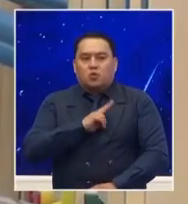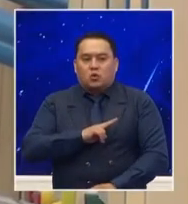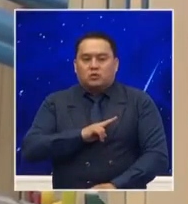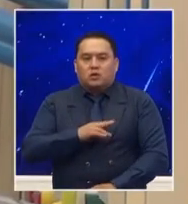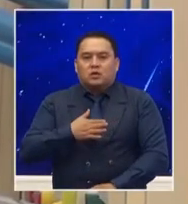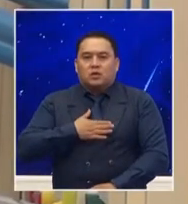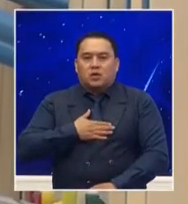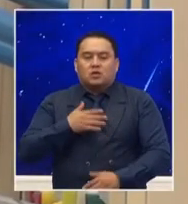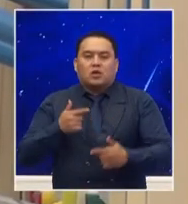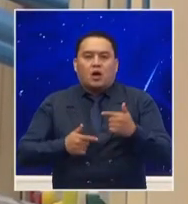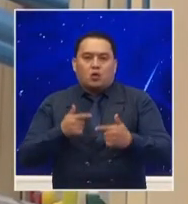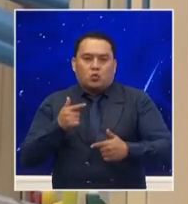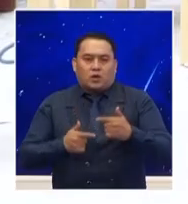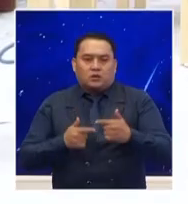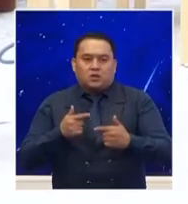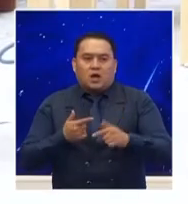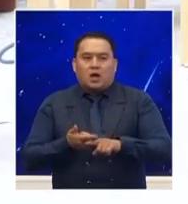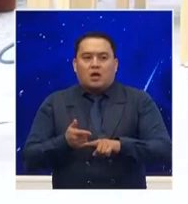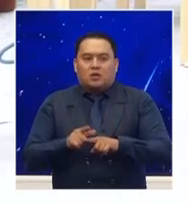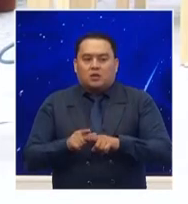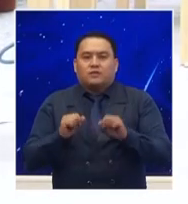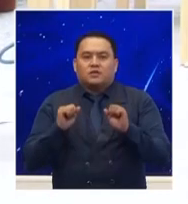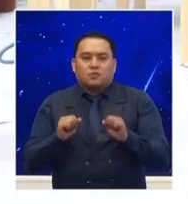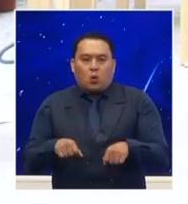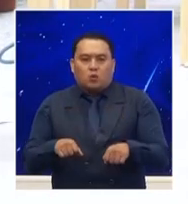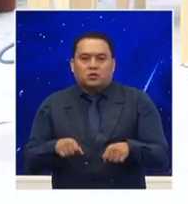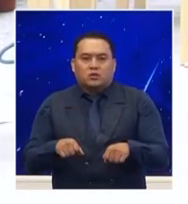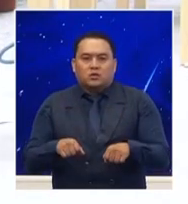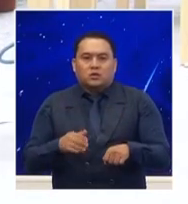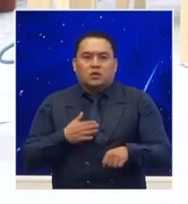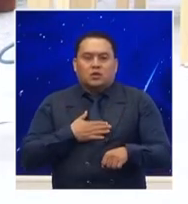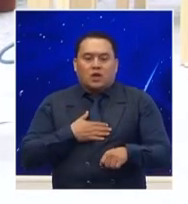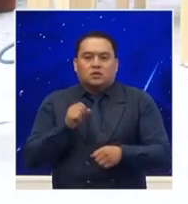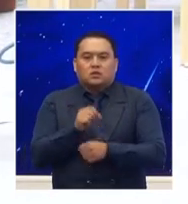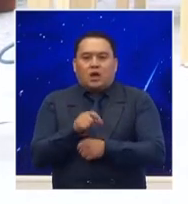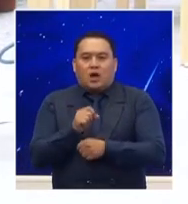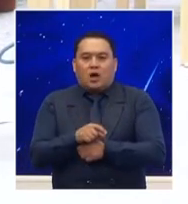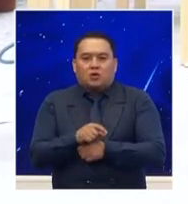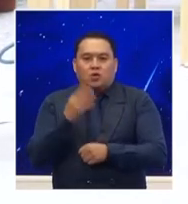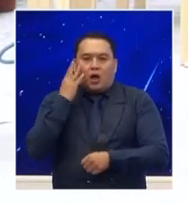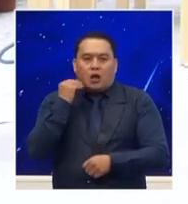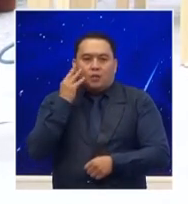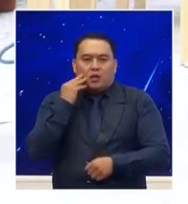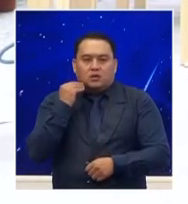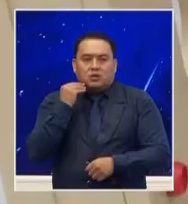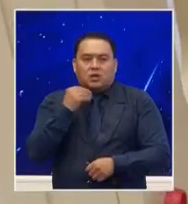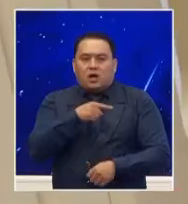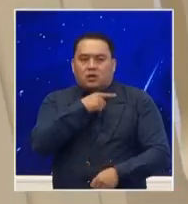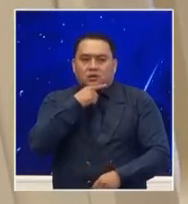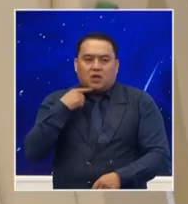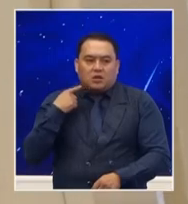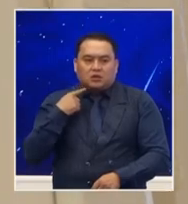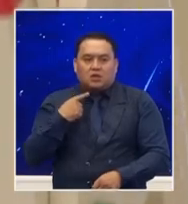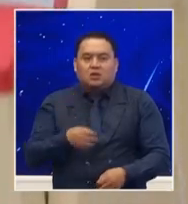Думаю, наша конкуренция – это реально. Наши заказчики везут с Алматы, с России –